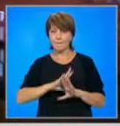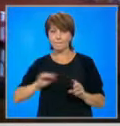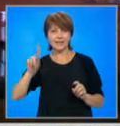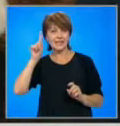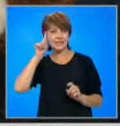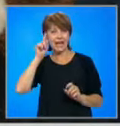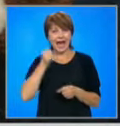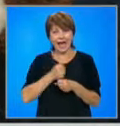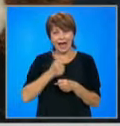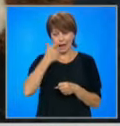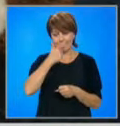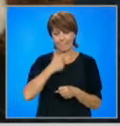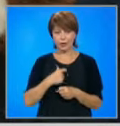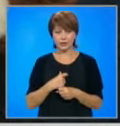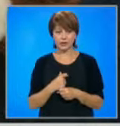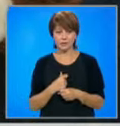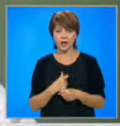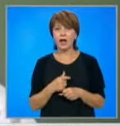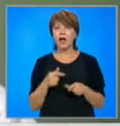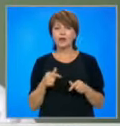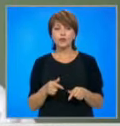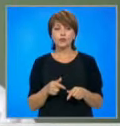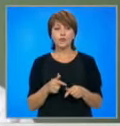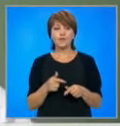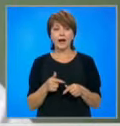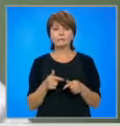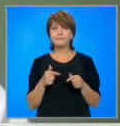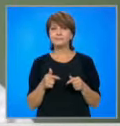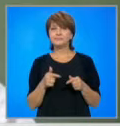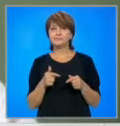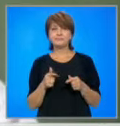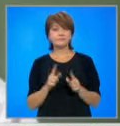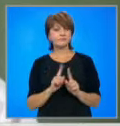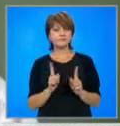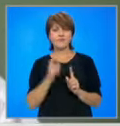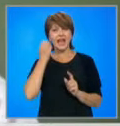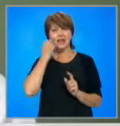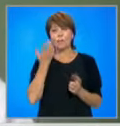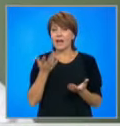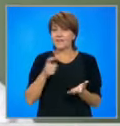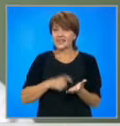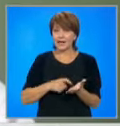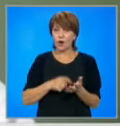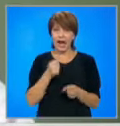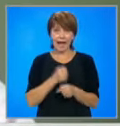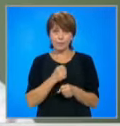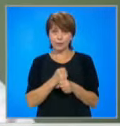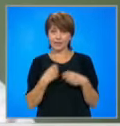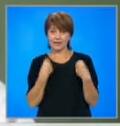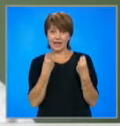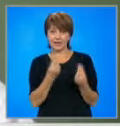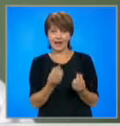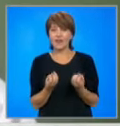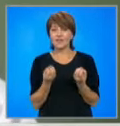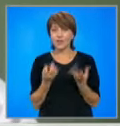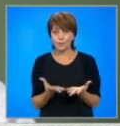на работника. Това е несъвършенство в закона. Такава хипотеза, в която все пак на работниците им се даде възможност